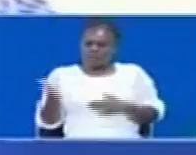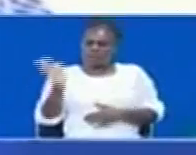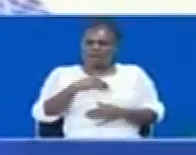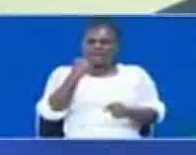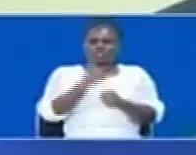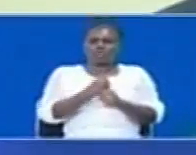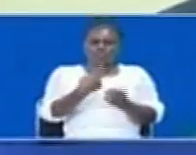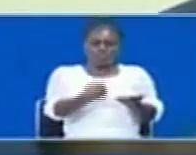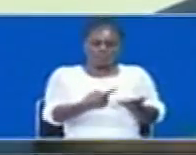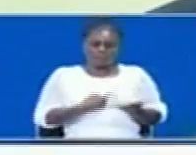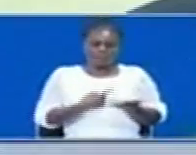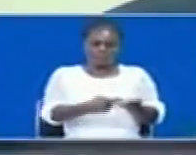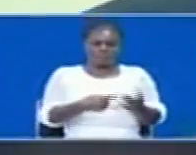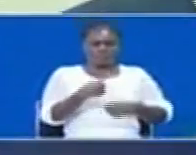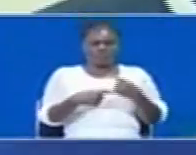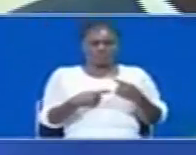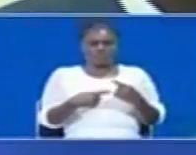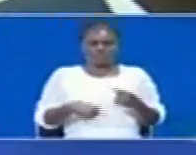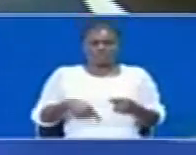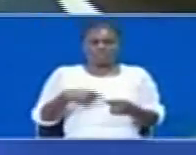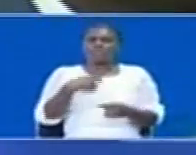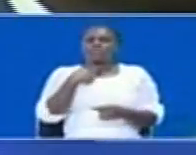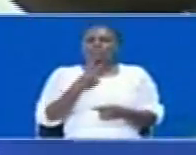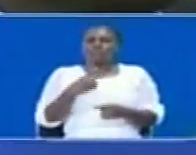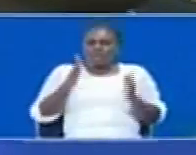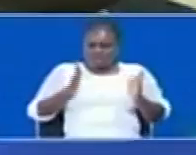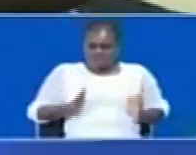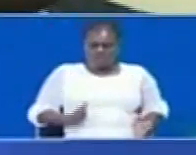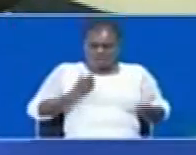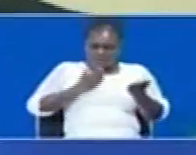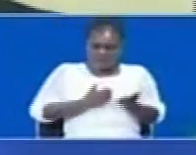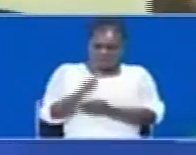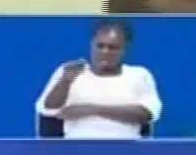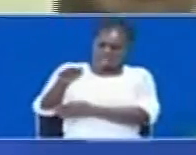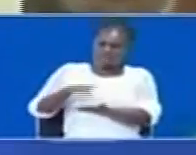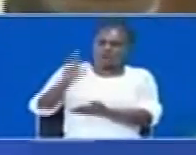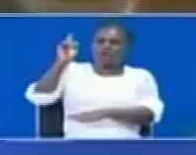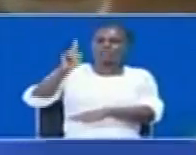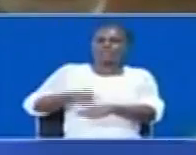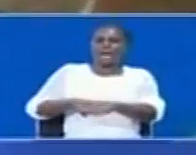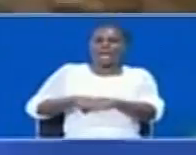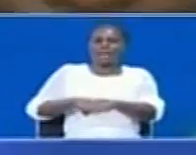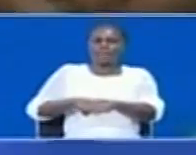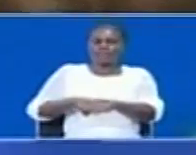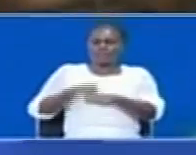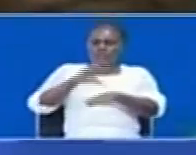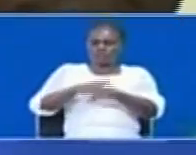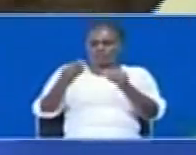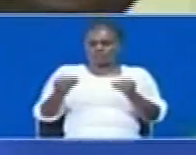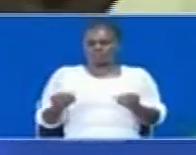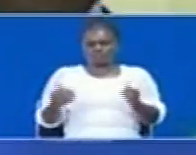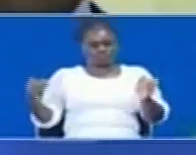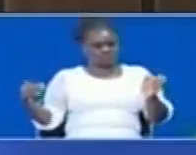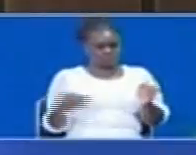na majadiliano. Juhudi za tume ya taifa ya kutetea haki za binadamu kuomba muda zaidi ili kutafuta muafaka